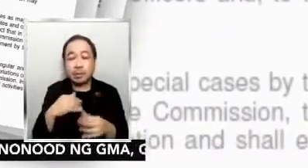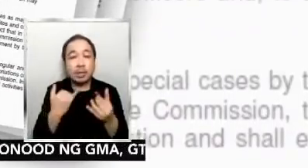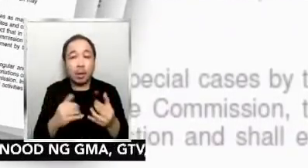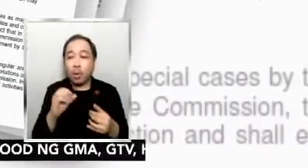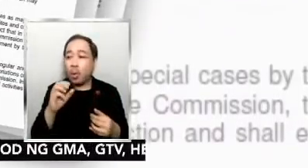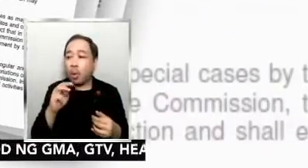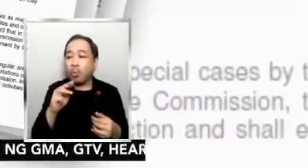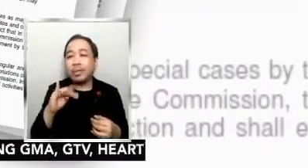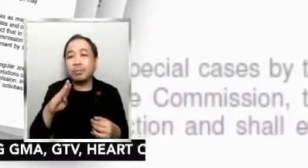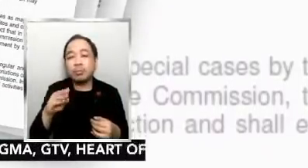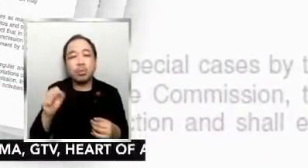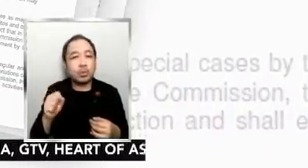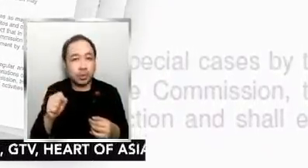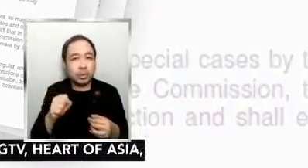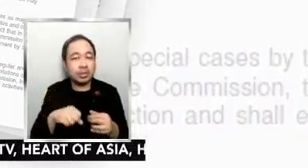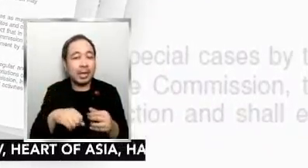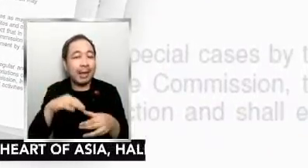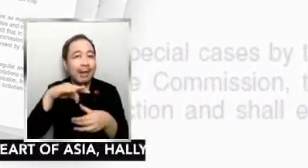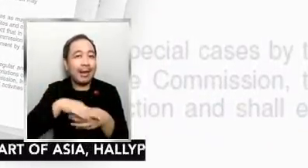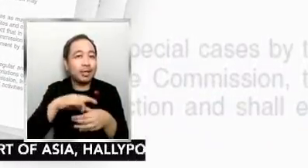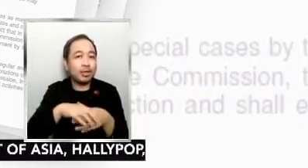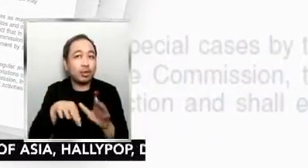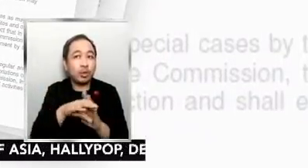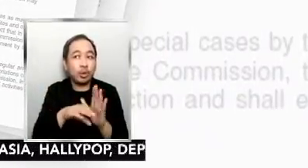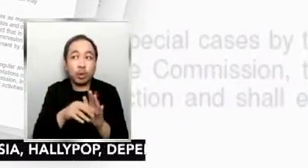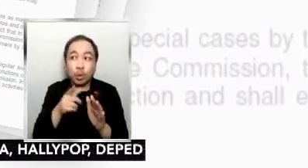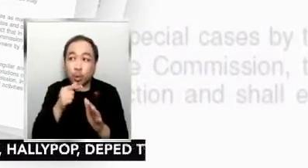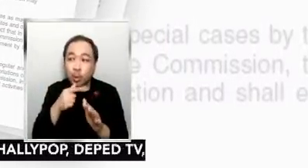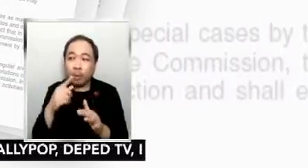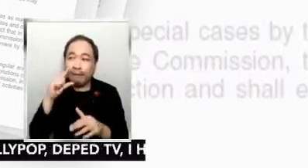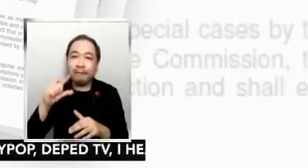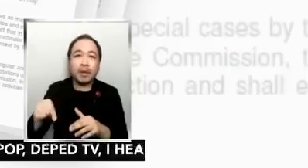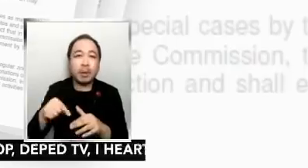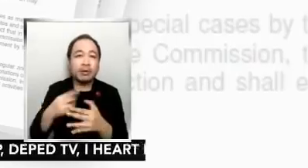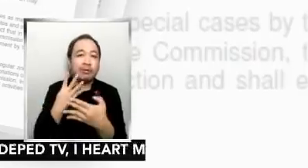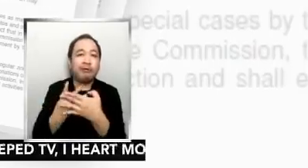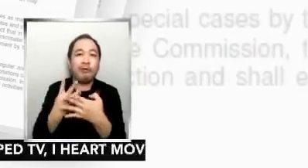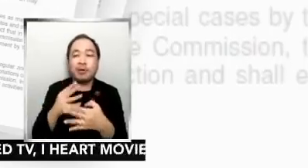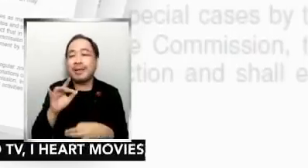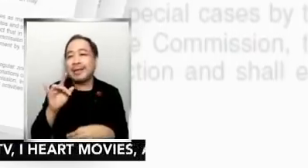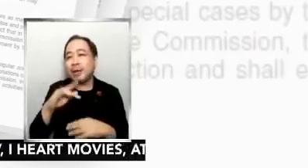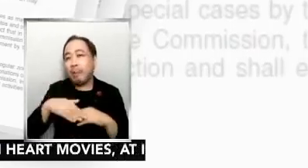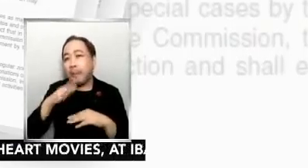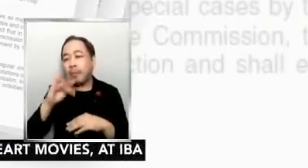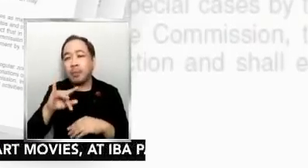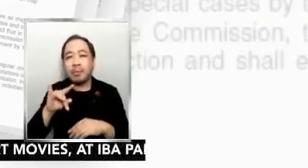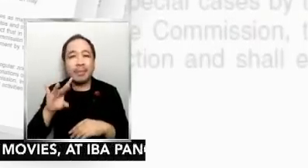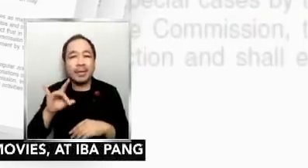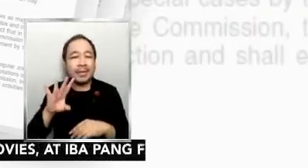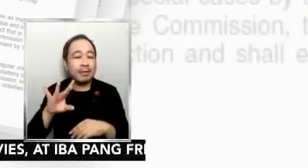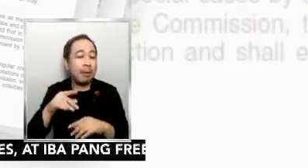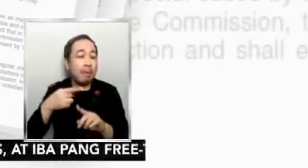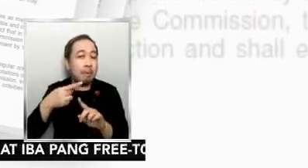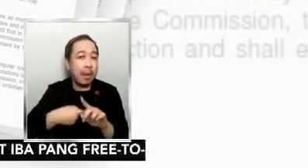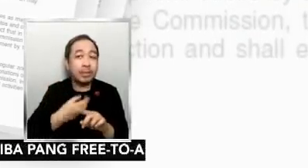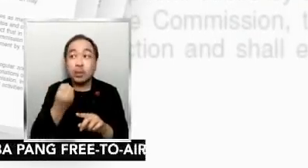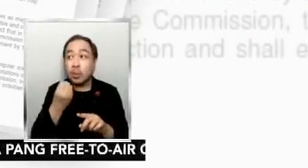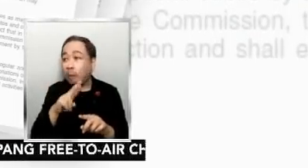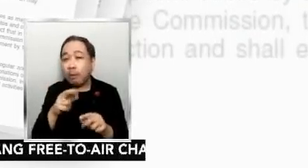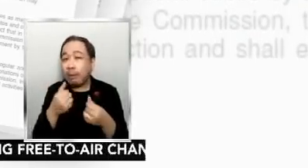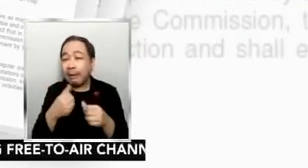sinumang nasentensyahan ng pagkakakulong ng mahigit 18 buwan o para sa isang krimen na may kinalaman sa moral